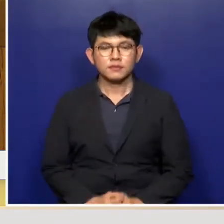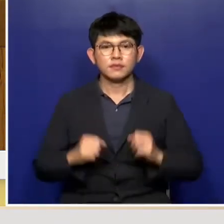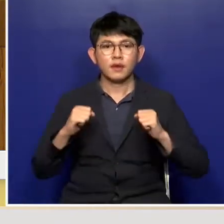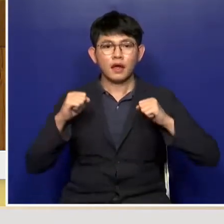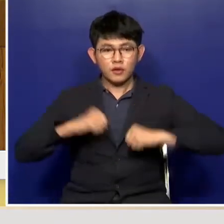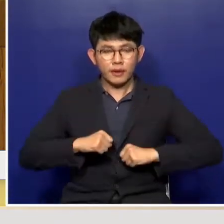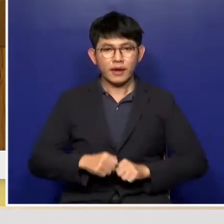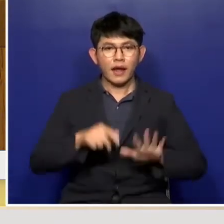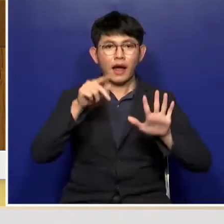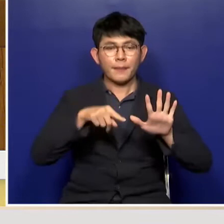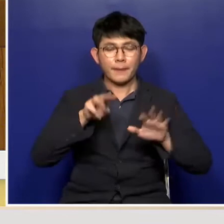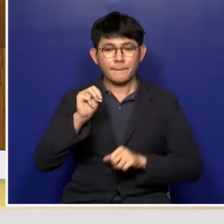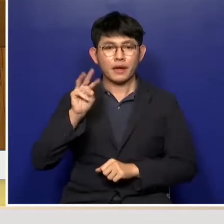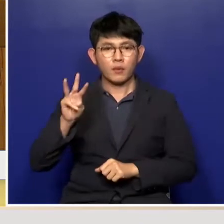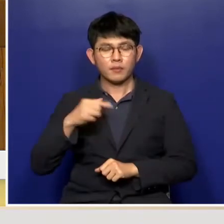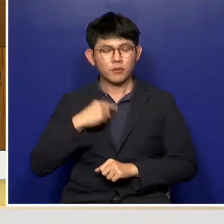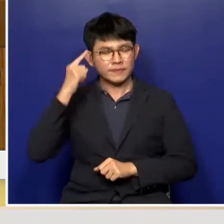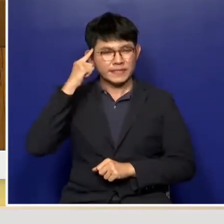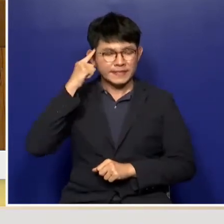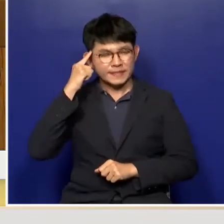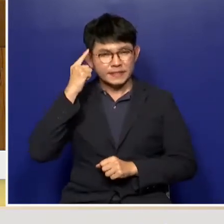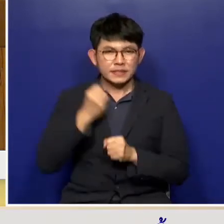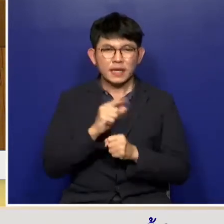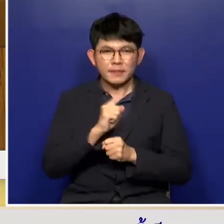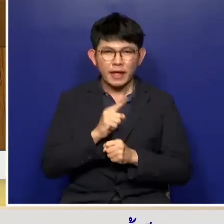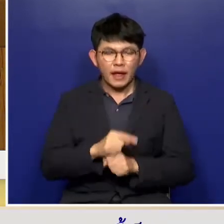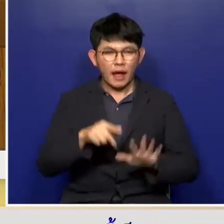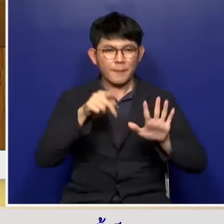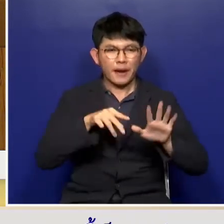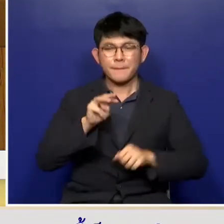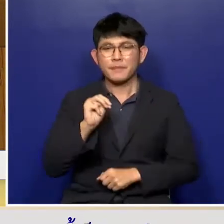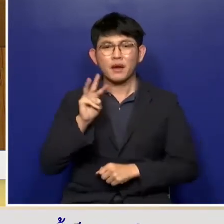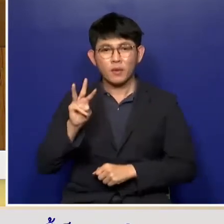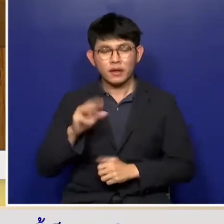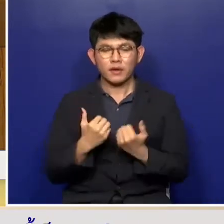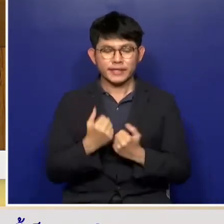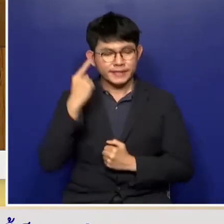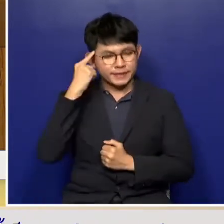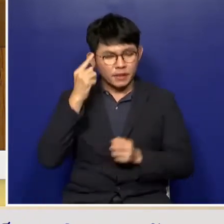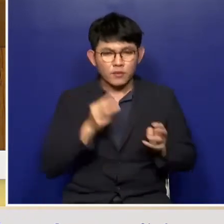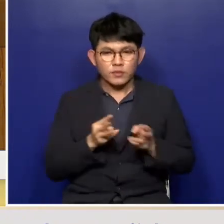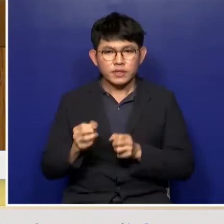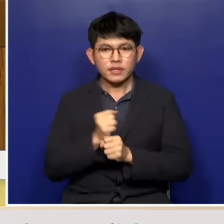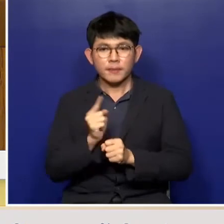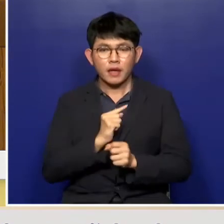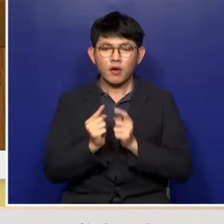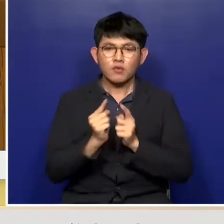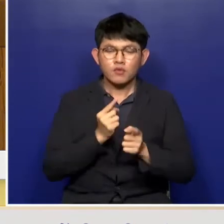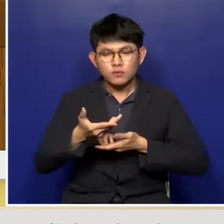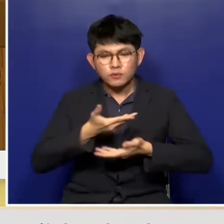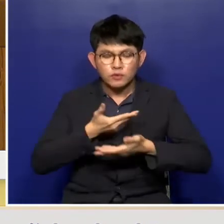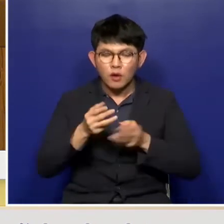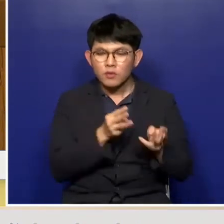ัตร ผมเขามาผมกหนักใจวมจะทำยัไ 5,000วัรเนี่ย ก็ได้หาวิธีการทรายจาทำยัไง